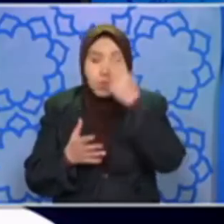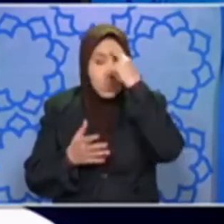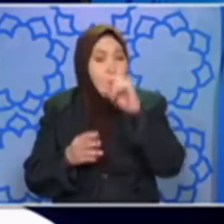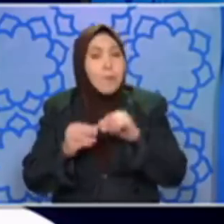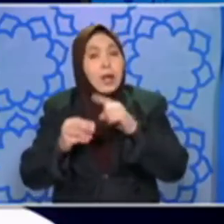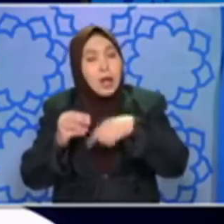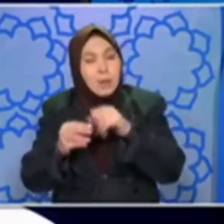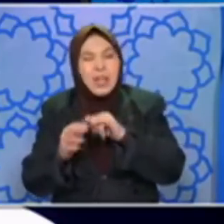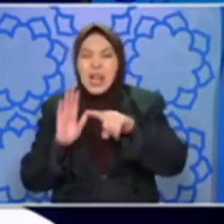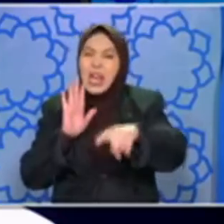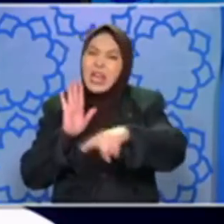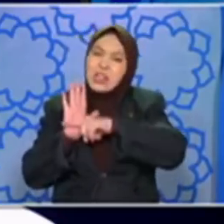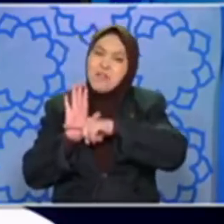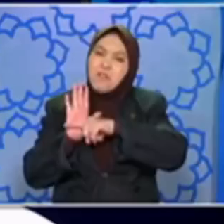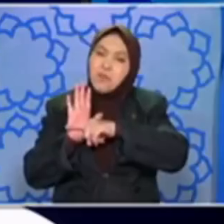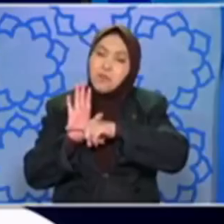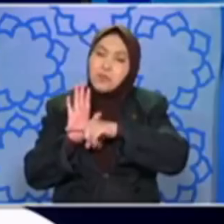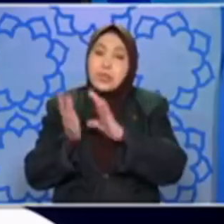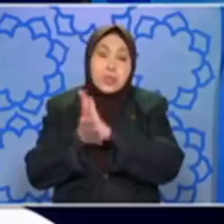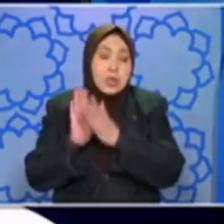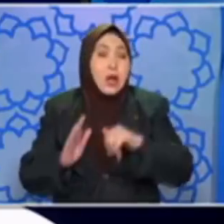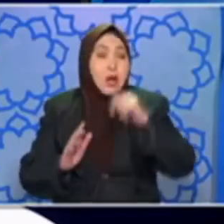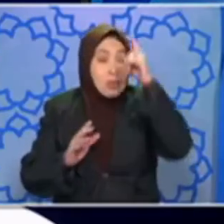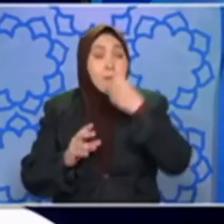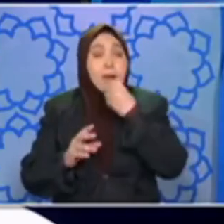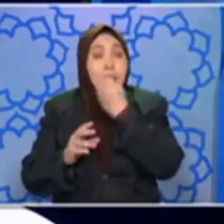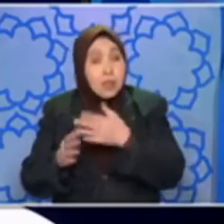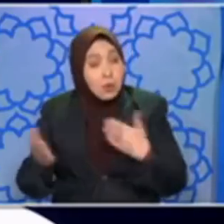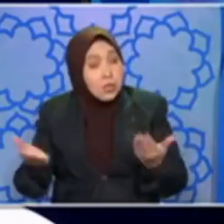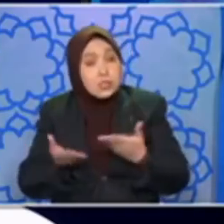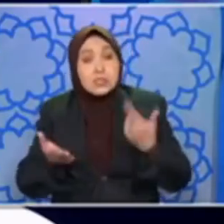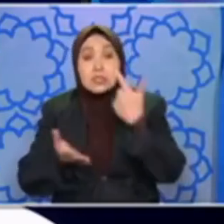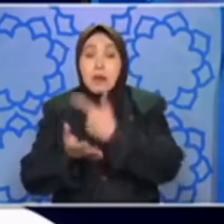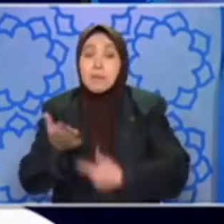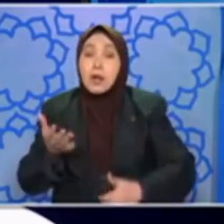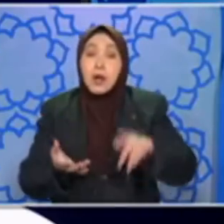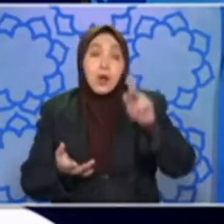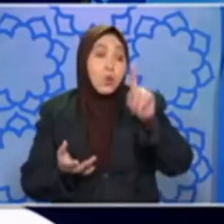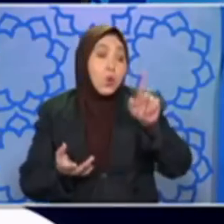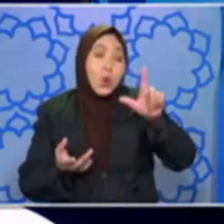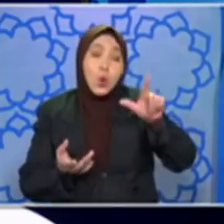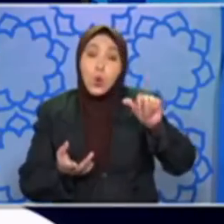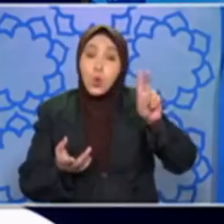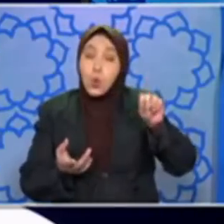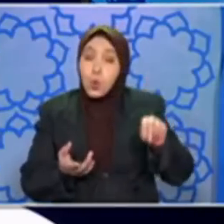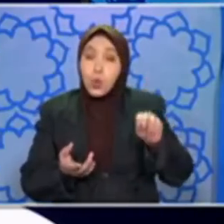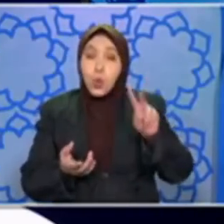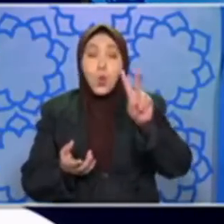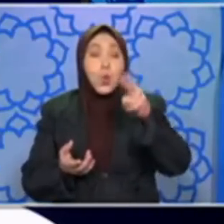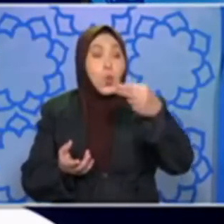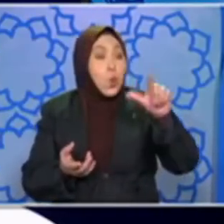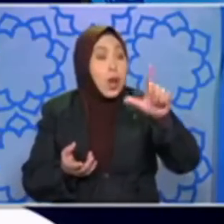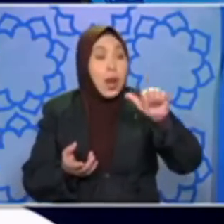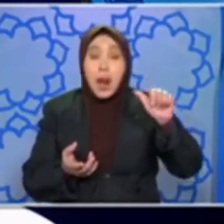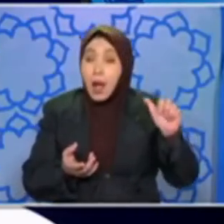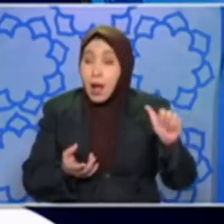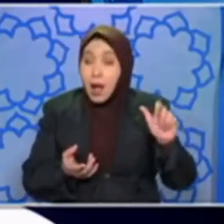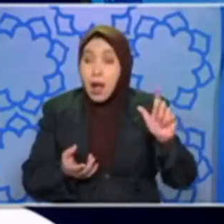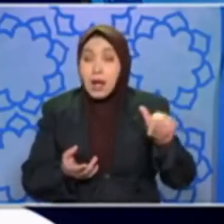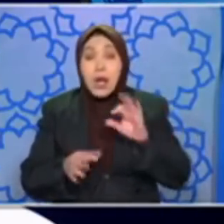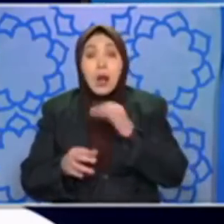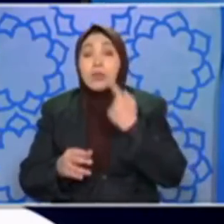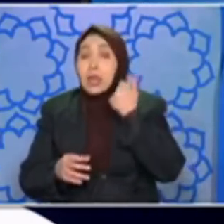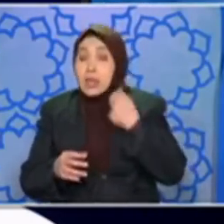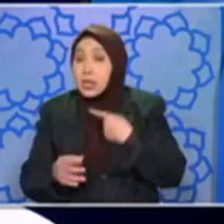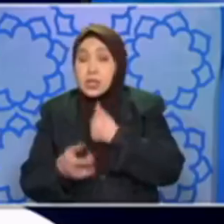yang negatif ini. Jadi di sini Allah kata apa? Kullul ula ika kana anhu mas'ula. Ya, kalau tadi